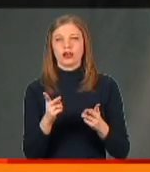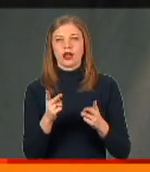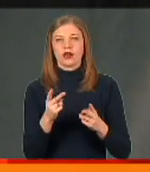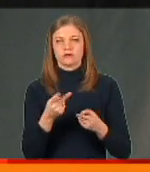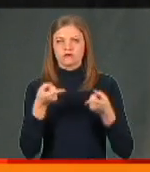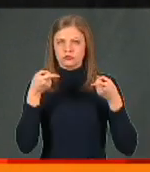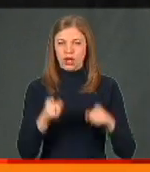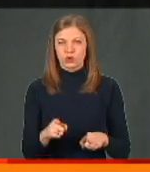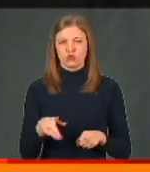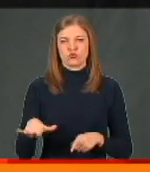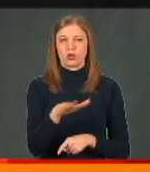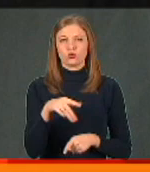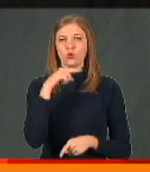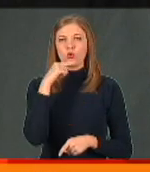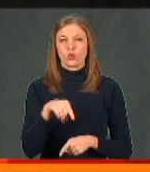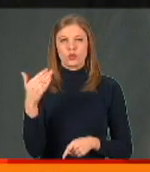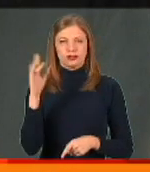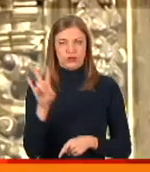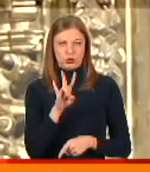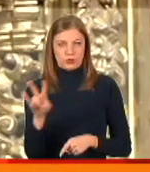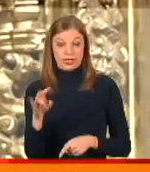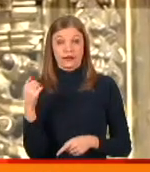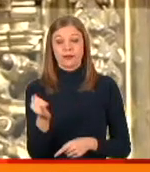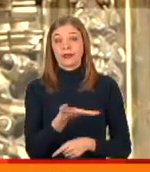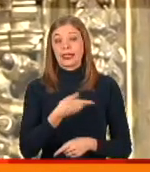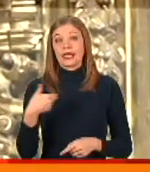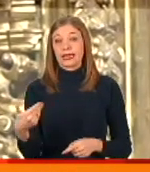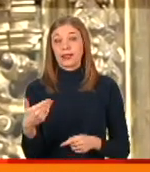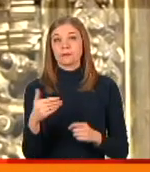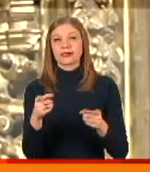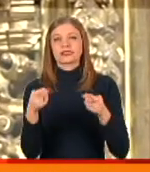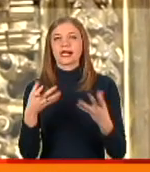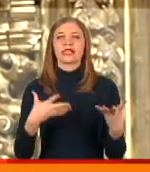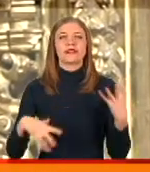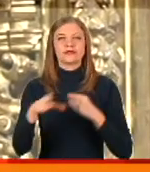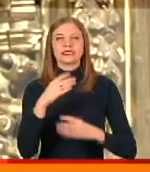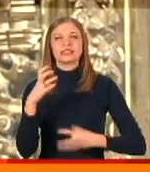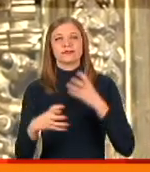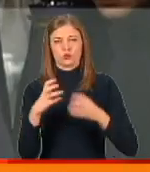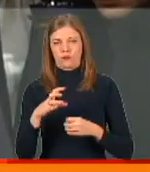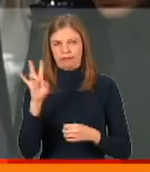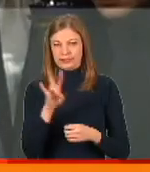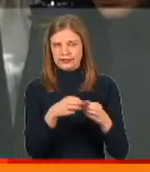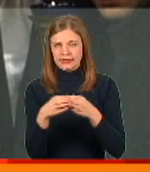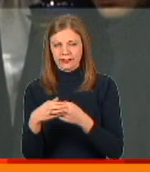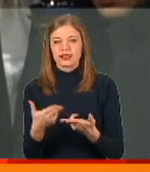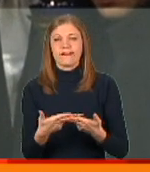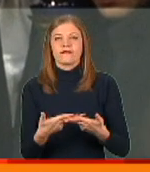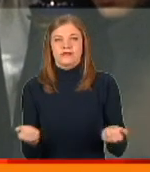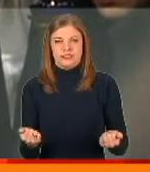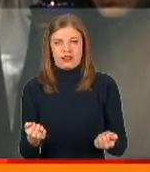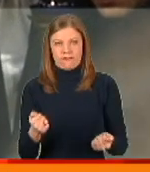канонічну територію Російської православної церкви. І ми закликаємо всі світові православні церкви визнавати